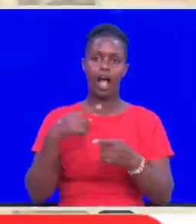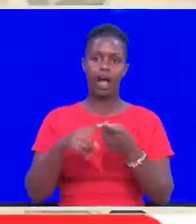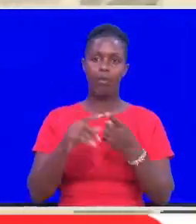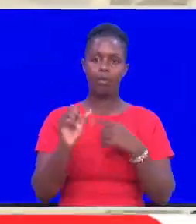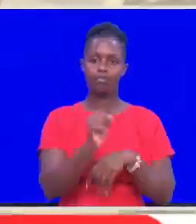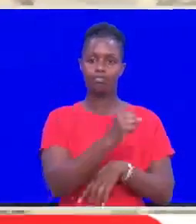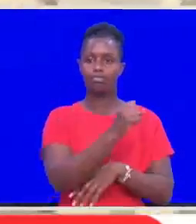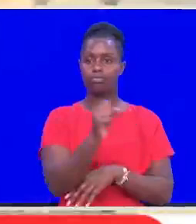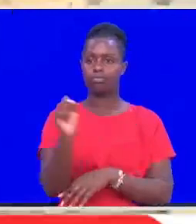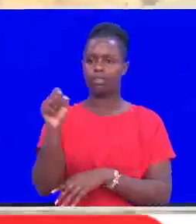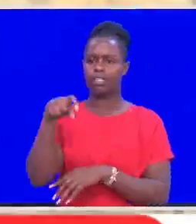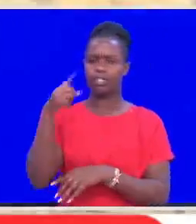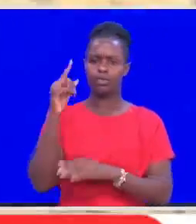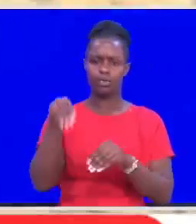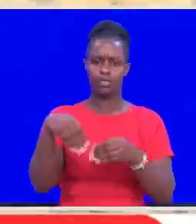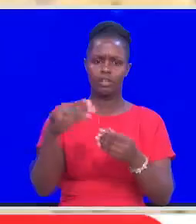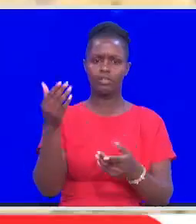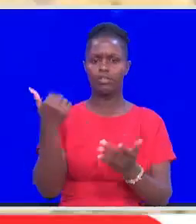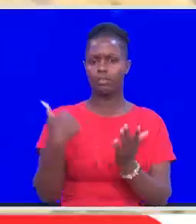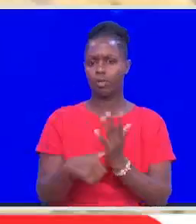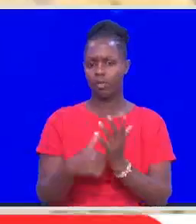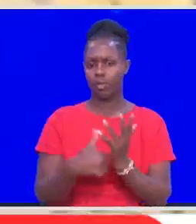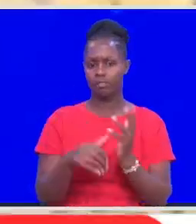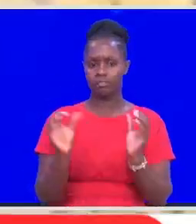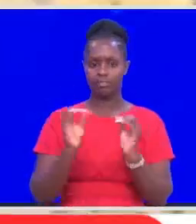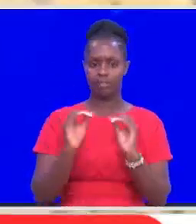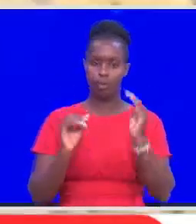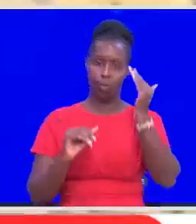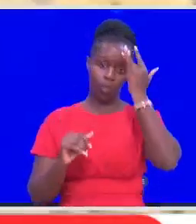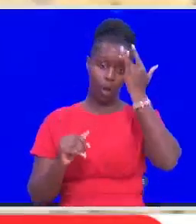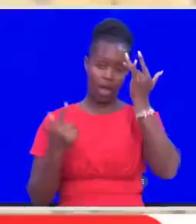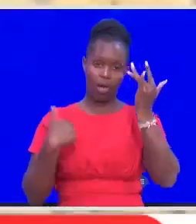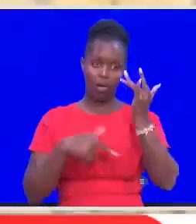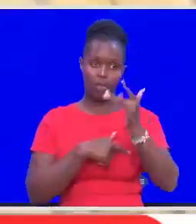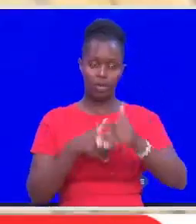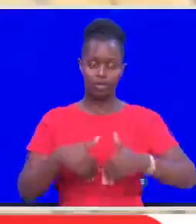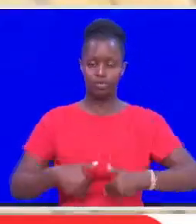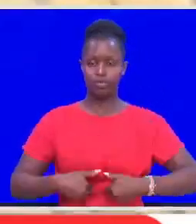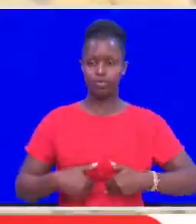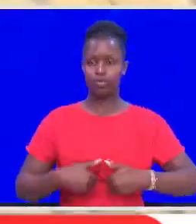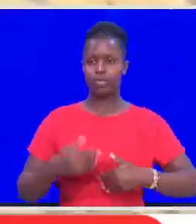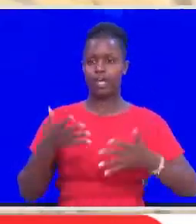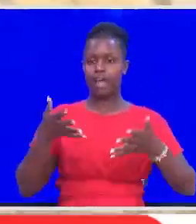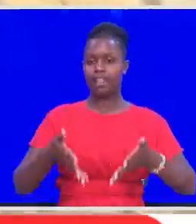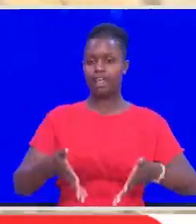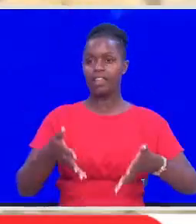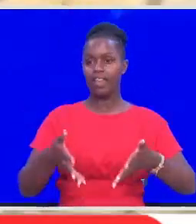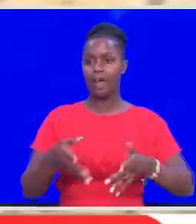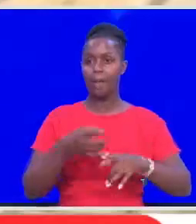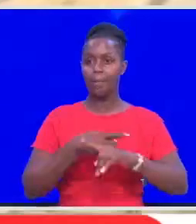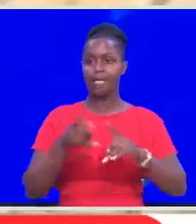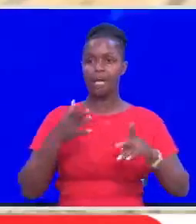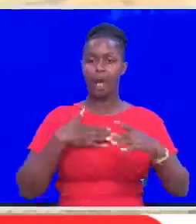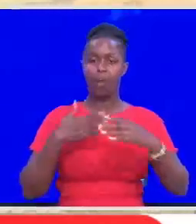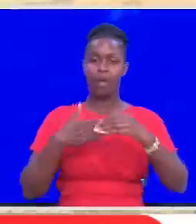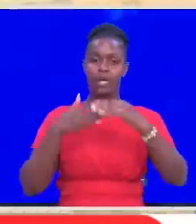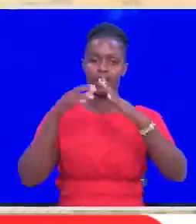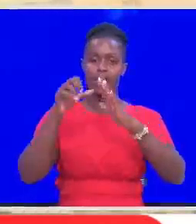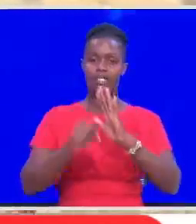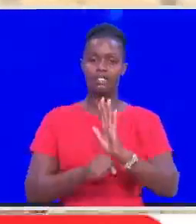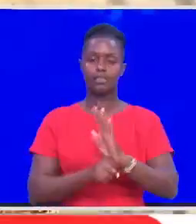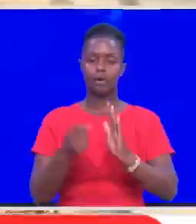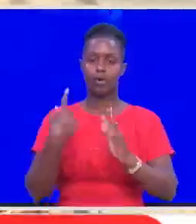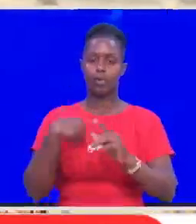wasi wasi. Sababu unajua kama vijana, sisi tuko leo lakini uongozi wetu tunajipanga kule